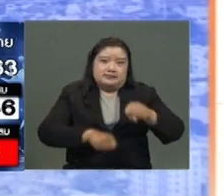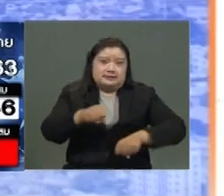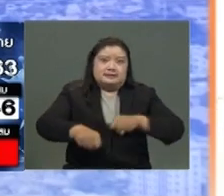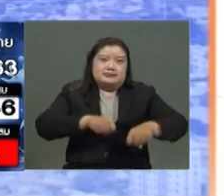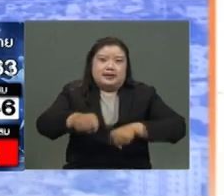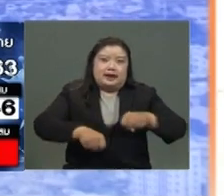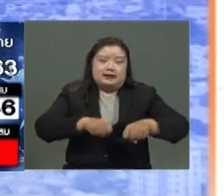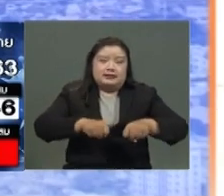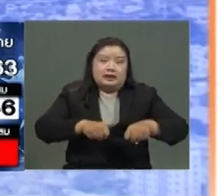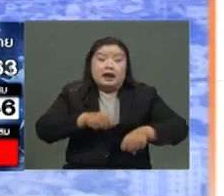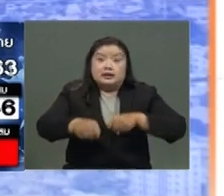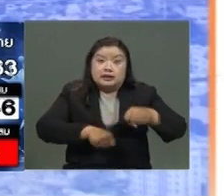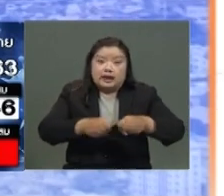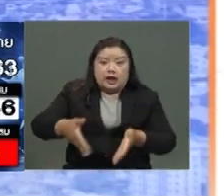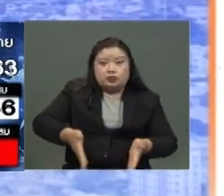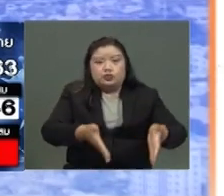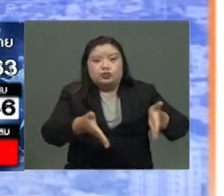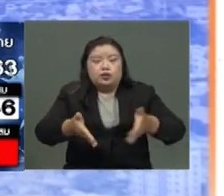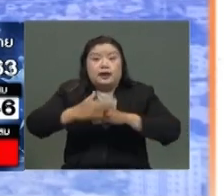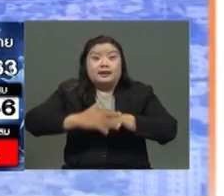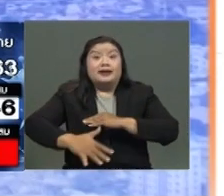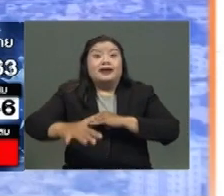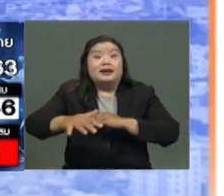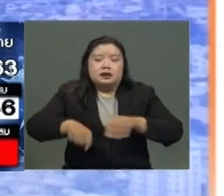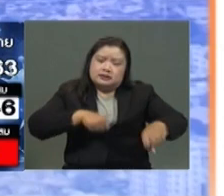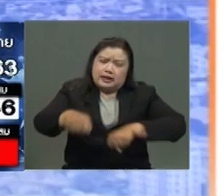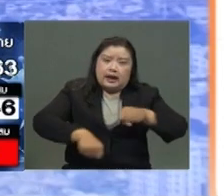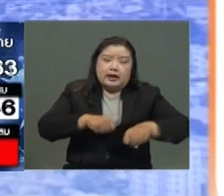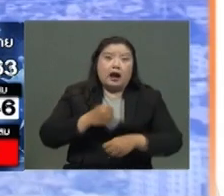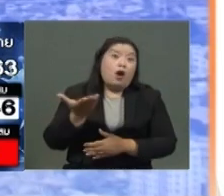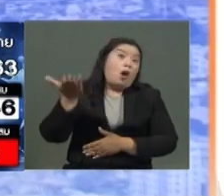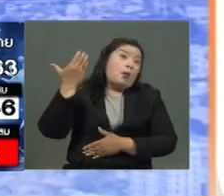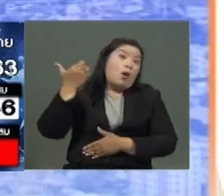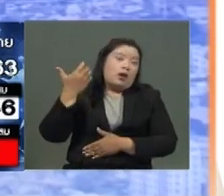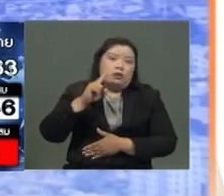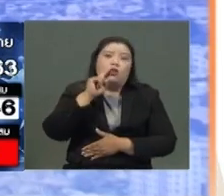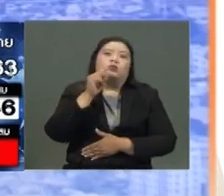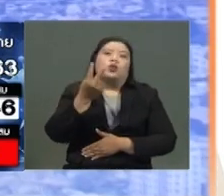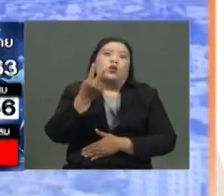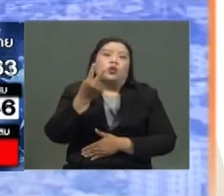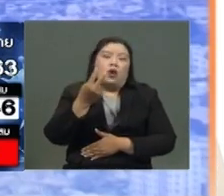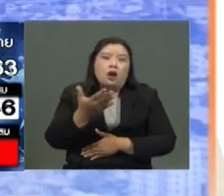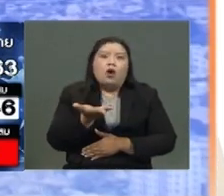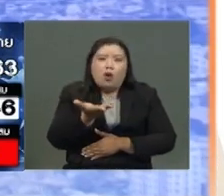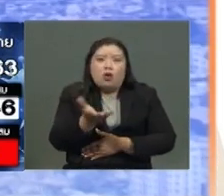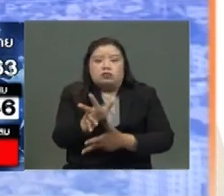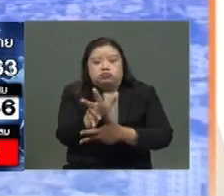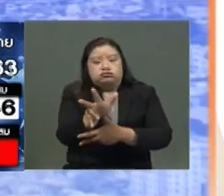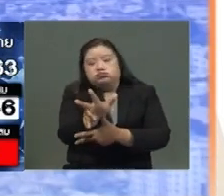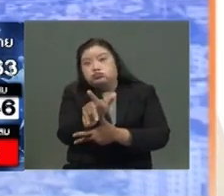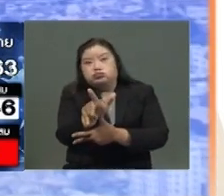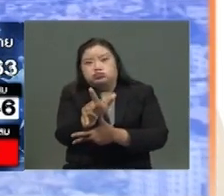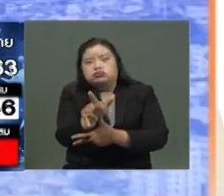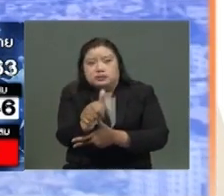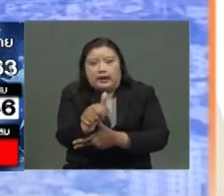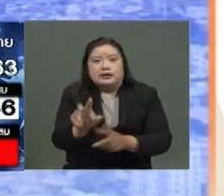ซึ่งก็เป็นเส้นทางเลียบทะเลซึ่งทางจังหวัดเคยจัดอยู่อันนี้ทางจังหวัดเสนอขึ้นมานะครับก็ทางสป